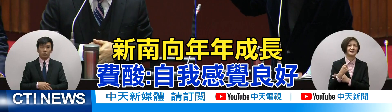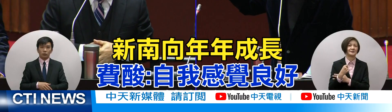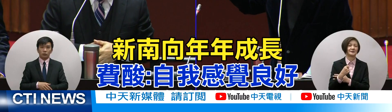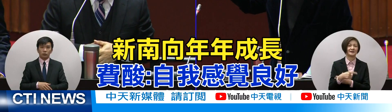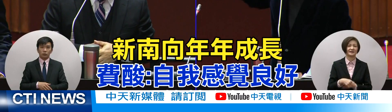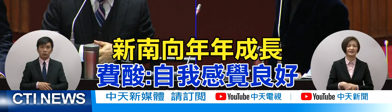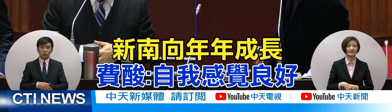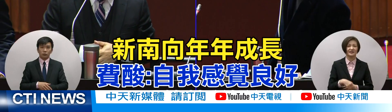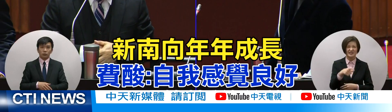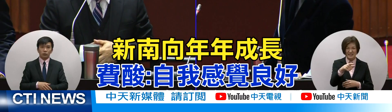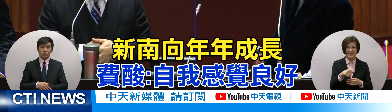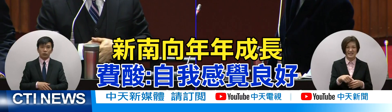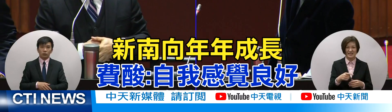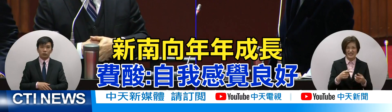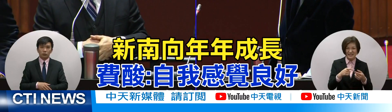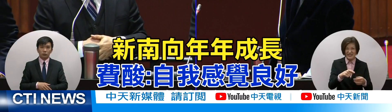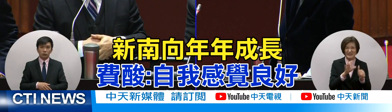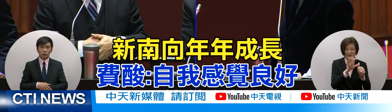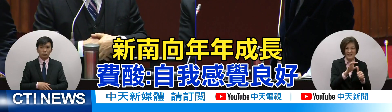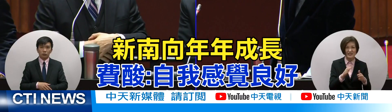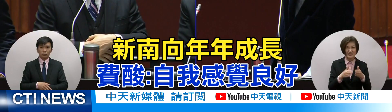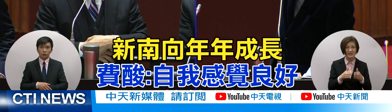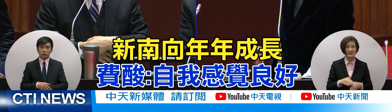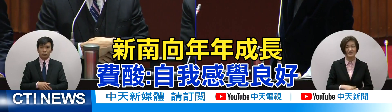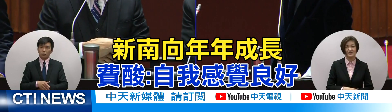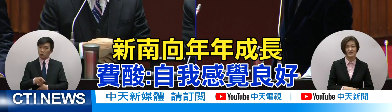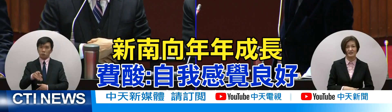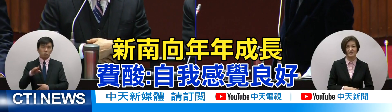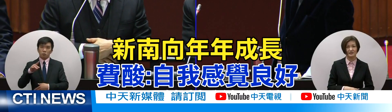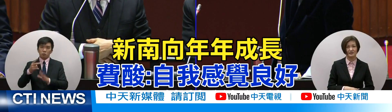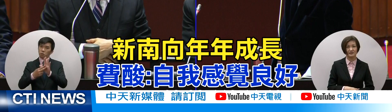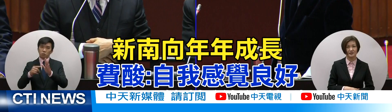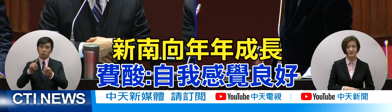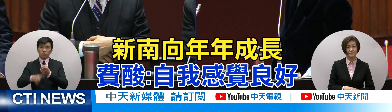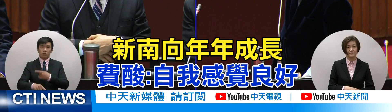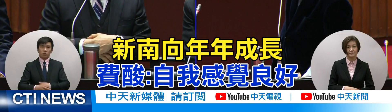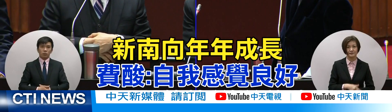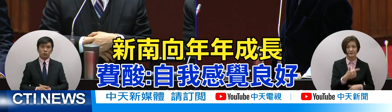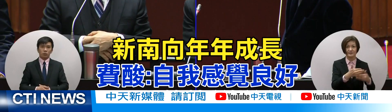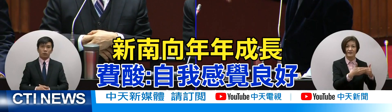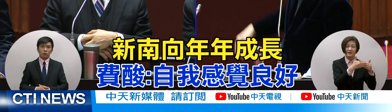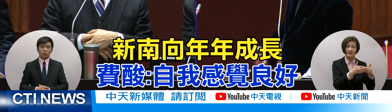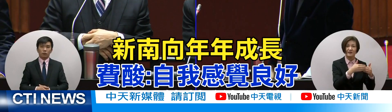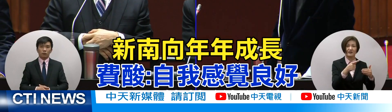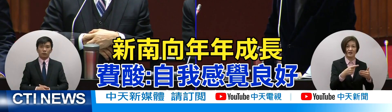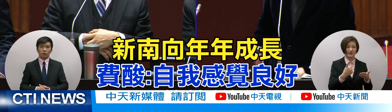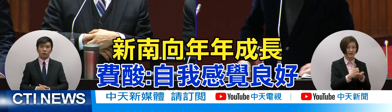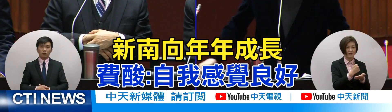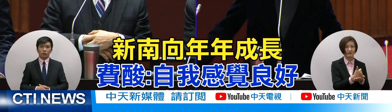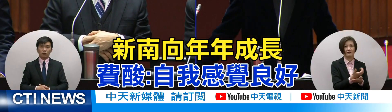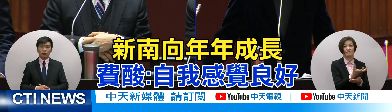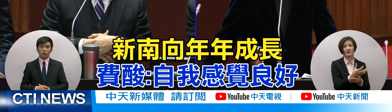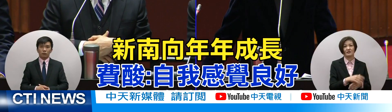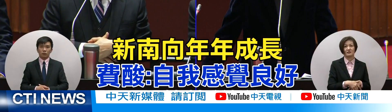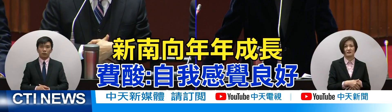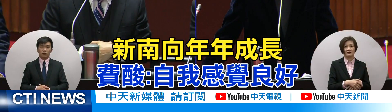都要打屁股，这叫努力哦？ 我不能这样讲， 对、那个、大陆是他们的进口的100倍以上